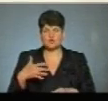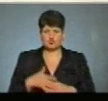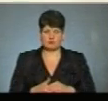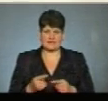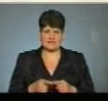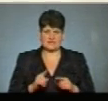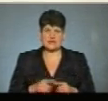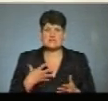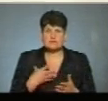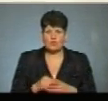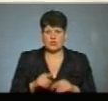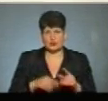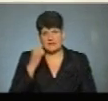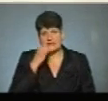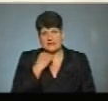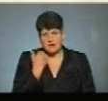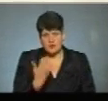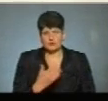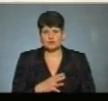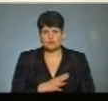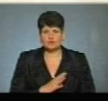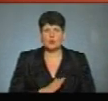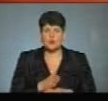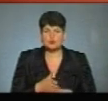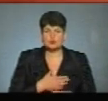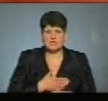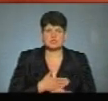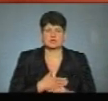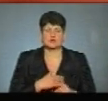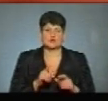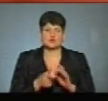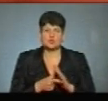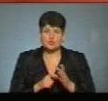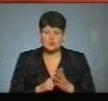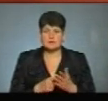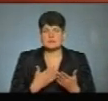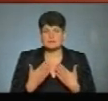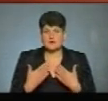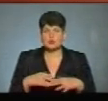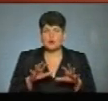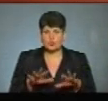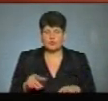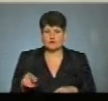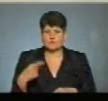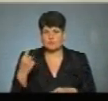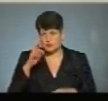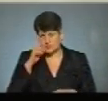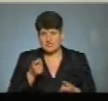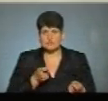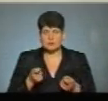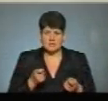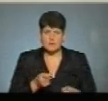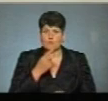працівників. Зрозумійте це. І своїх родичів. Дякую. Я вам дуже дякую, що були гостем нашої студії. Нагадую, що сьогодні ми спілкувалися з головою